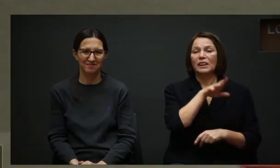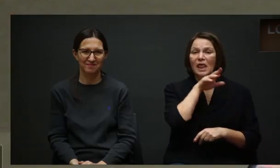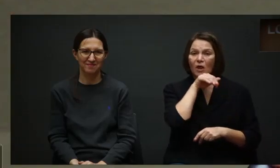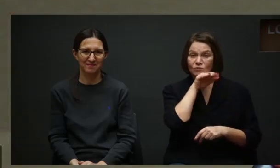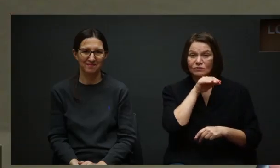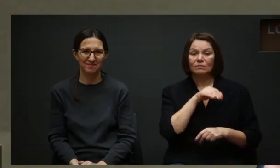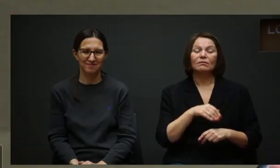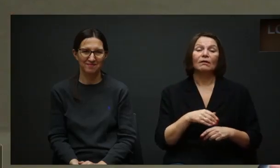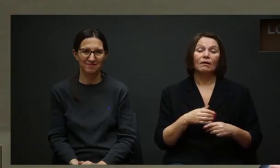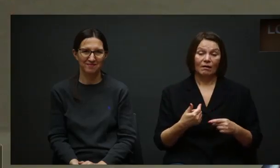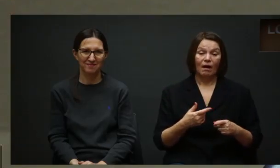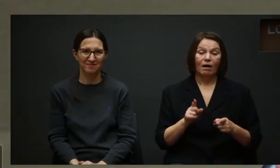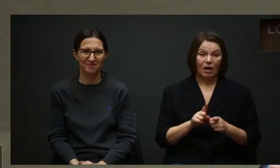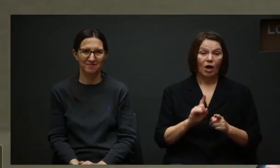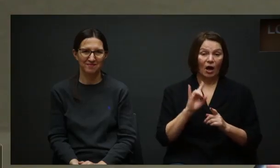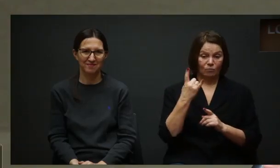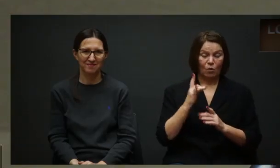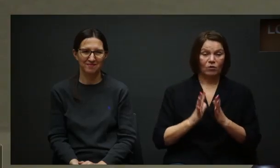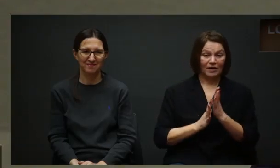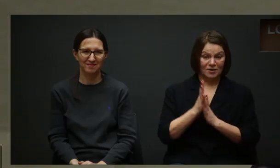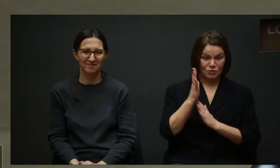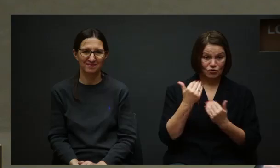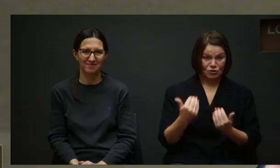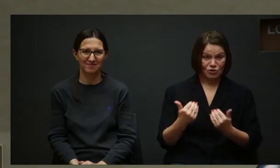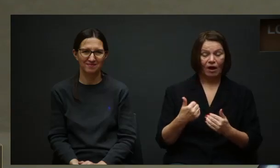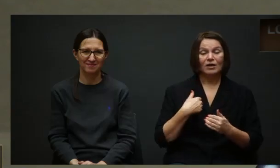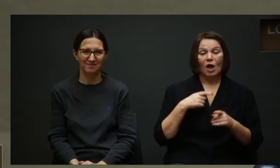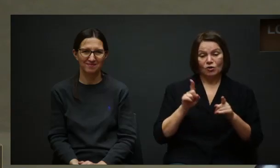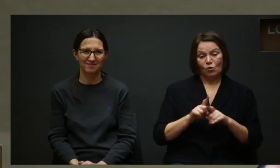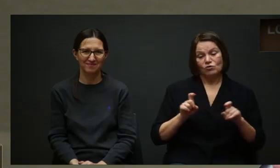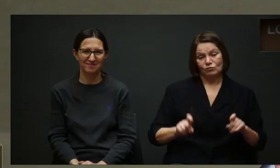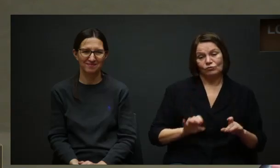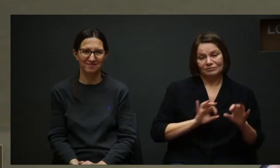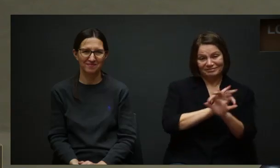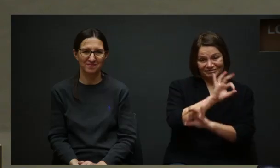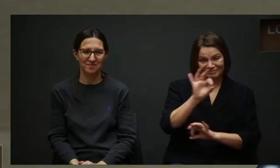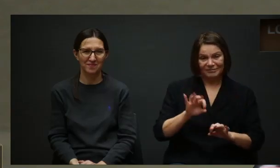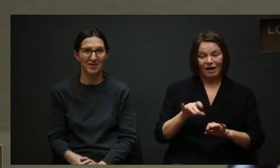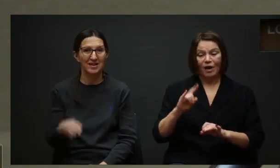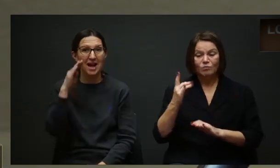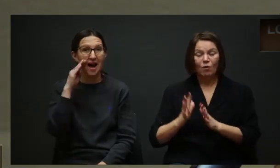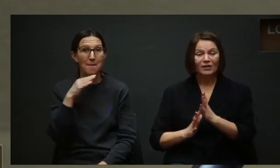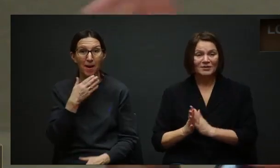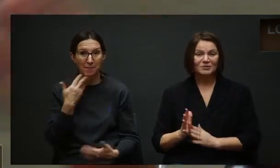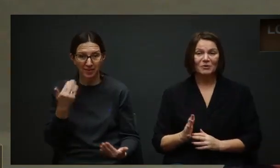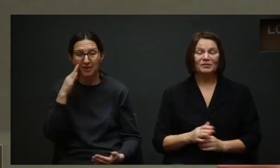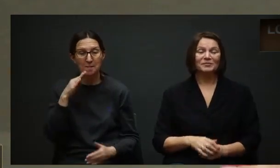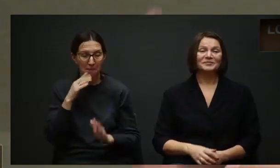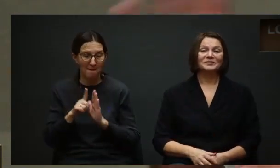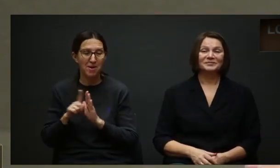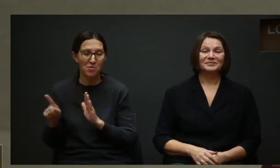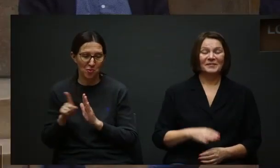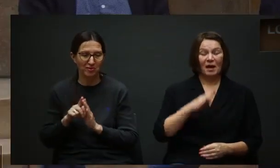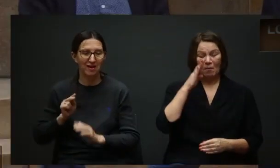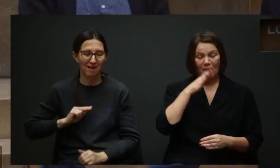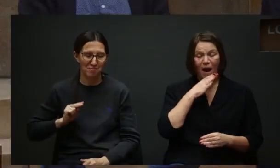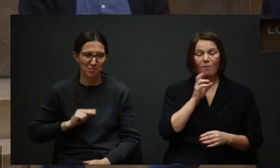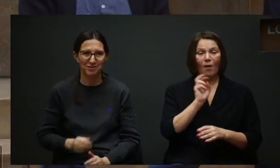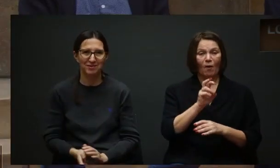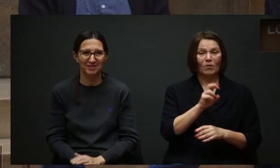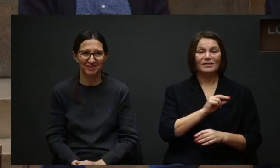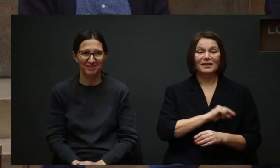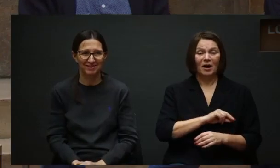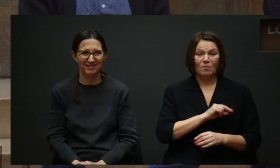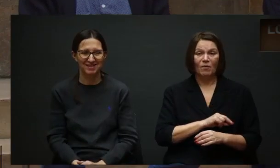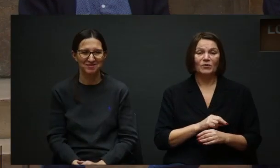сейчас ребенок растет, вот я сижу как дедушка, и ровно тем же самым и занимаюсь. А папы нет. Папы ходят на работу, по-прежнему,